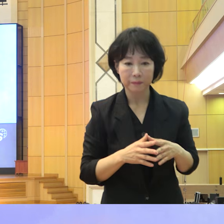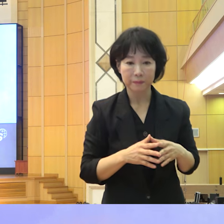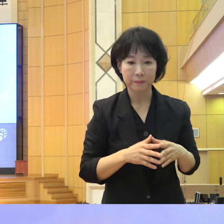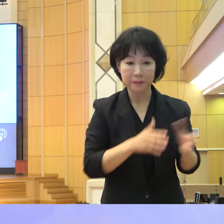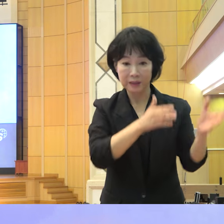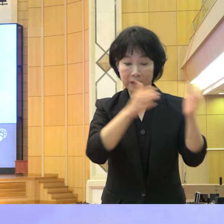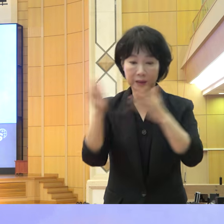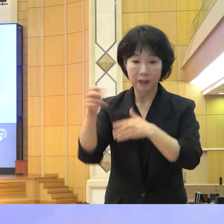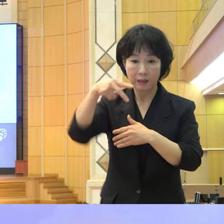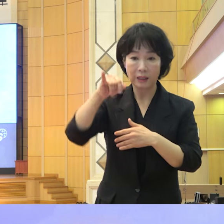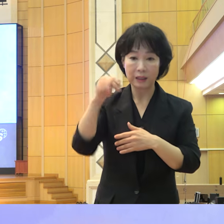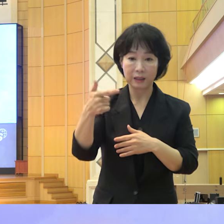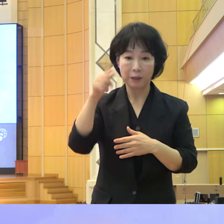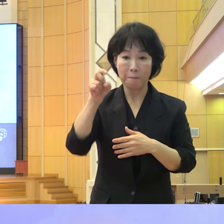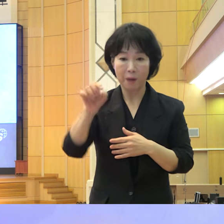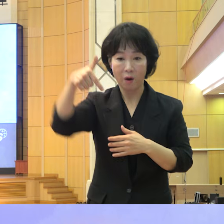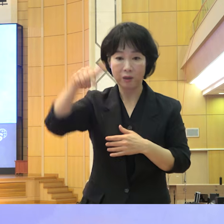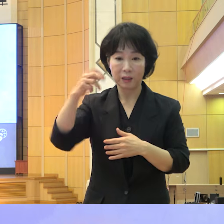신명기 17장 3절로.